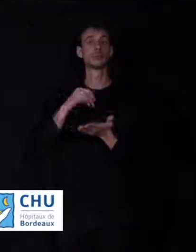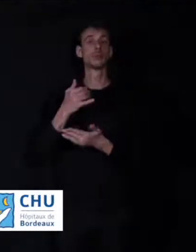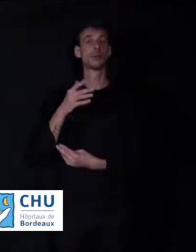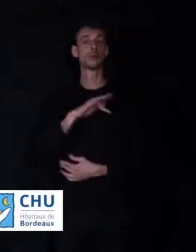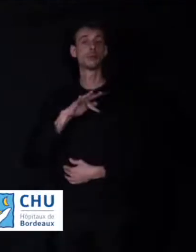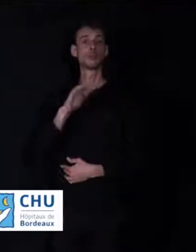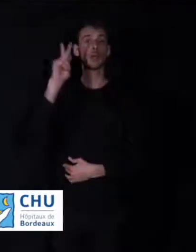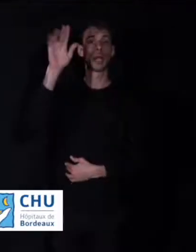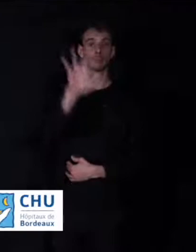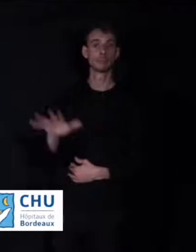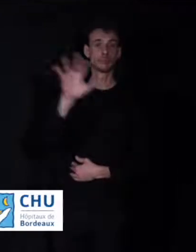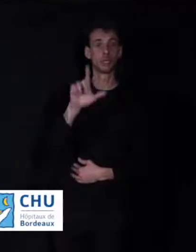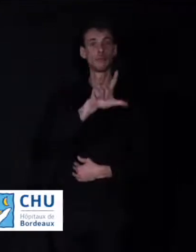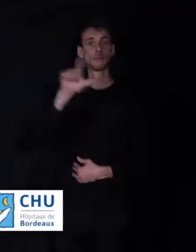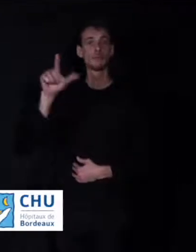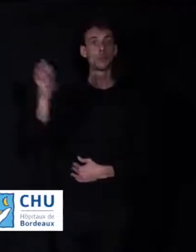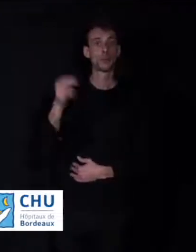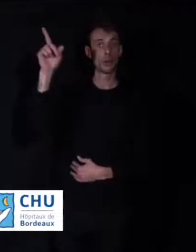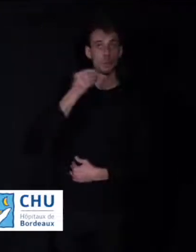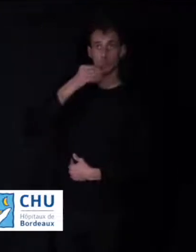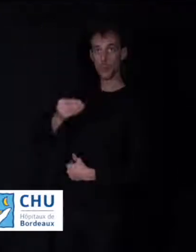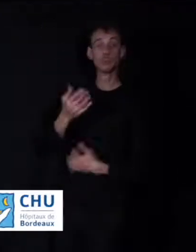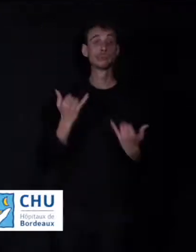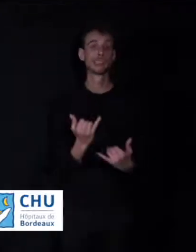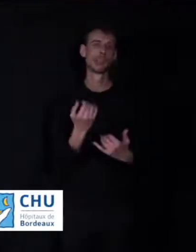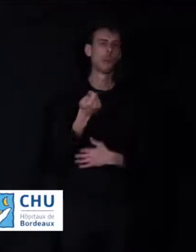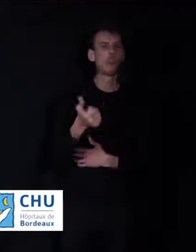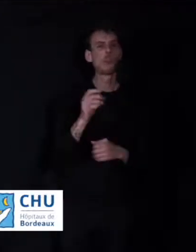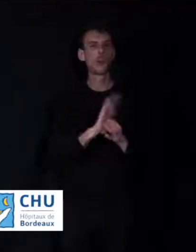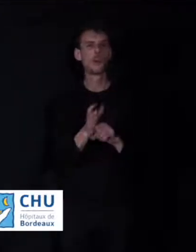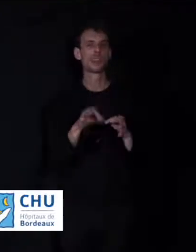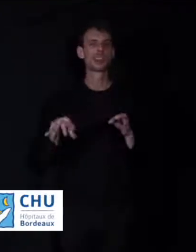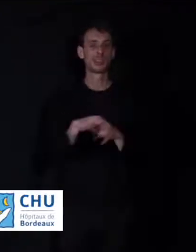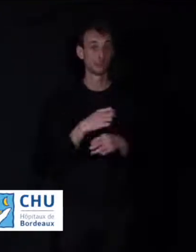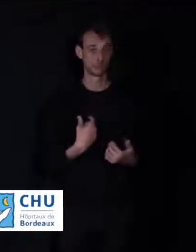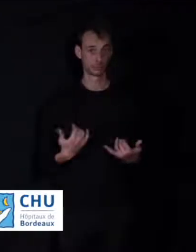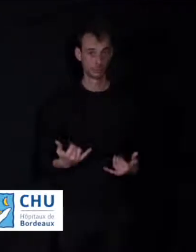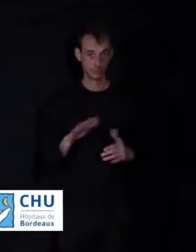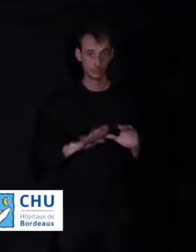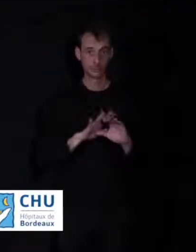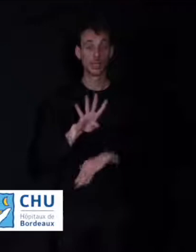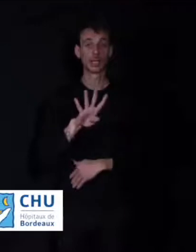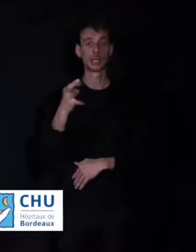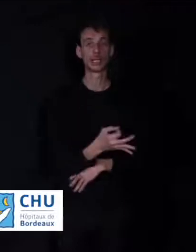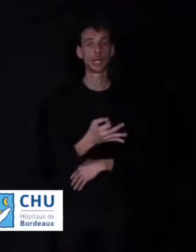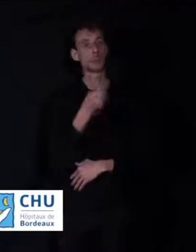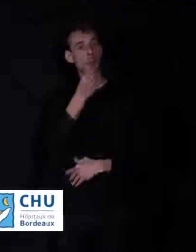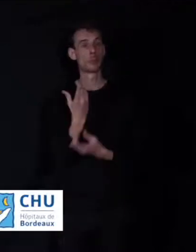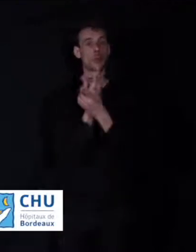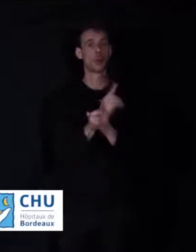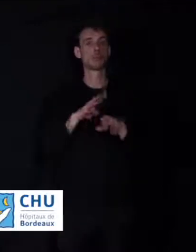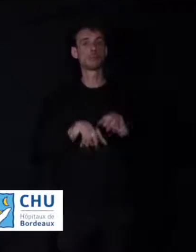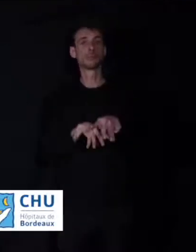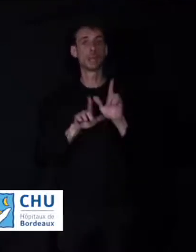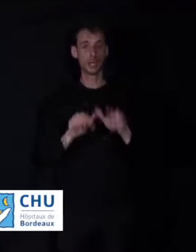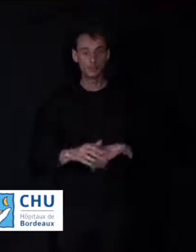nous, où il y a eu peu de Covid, on est à 4%. Alors la première question qu'il faut se poser, pourquoi ce fameux chiffre de 66%? Et